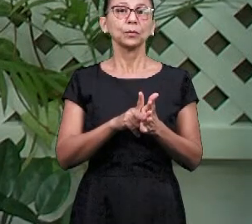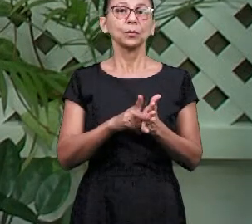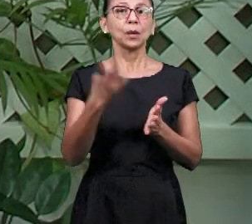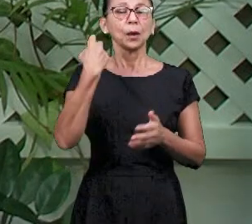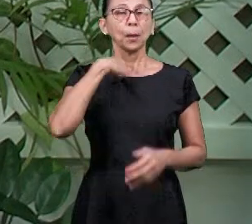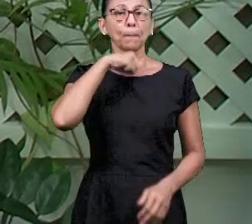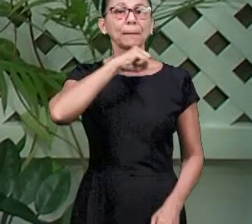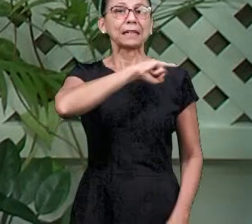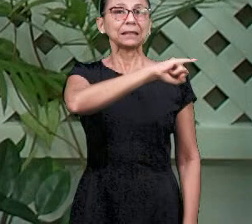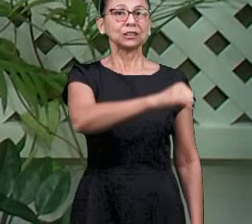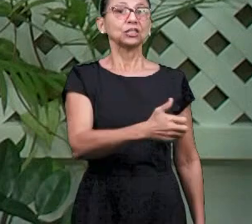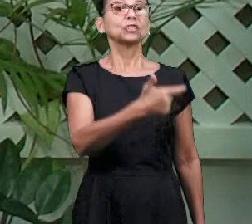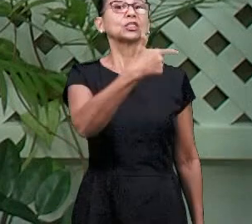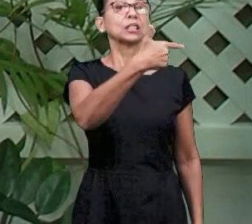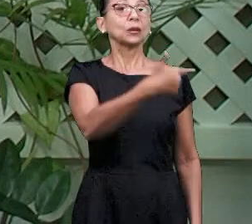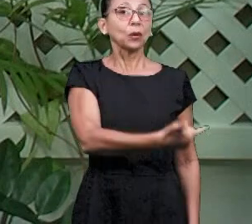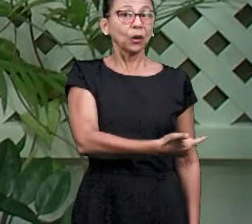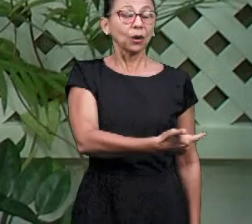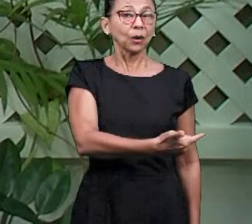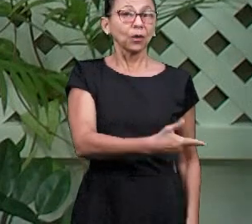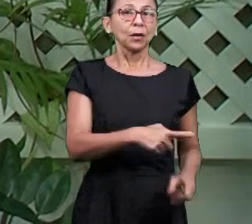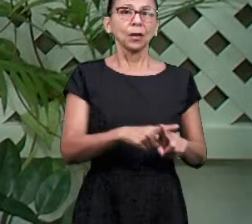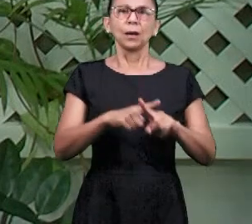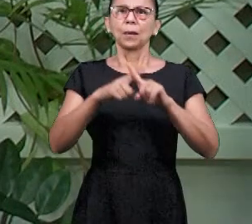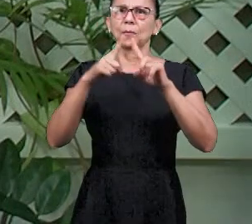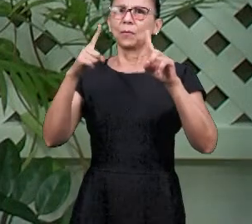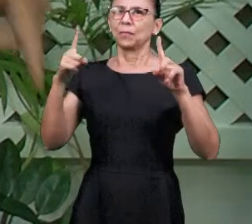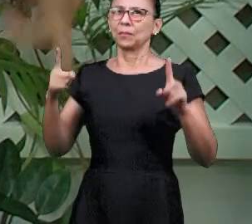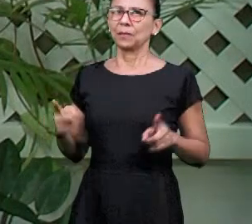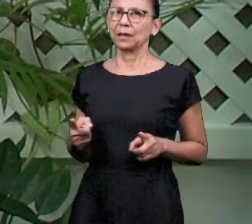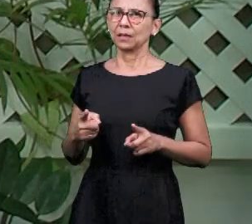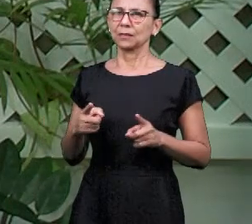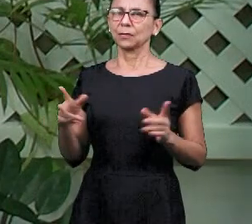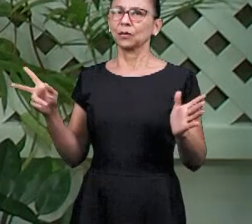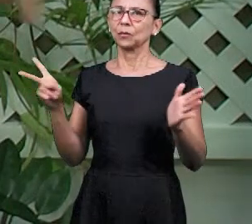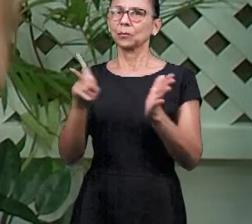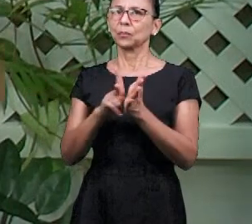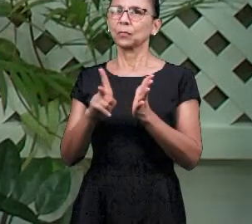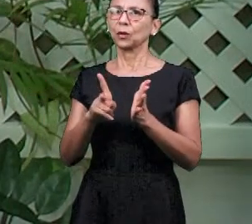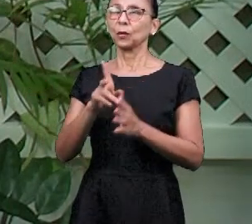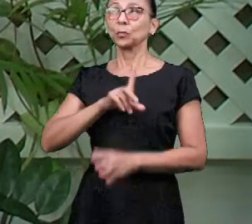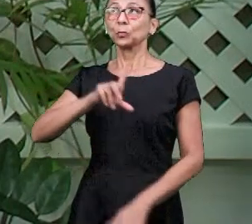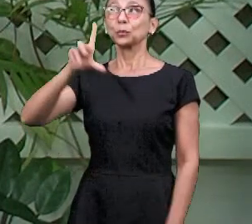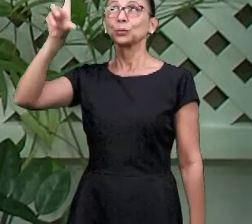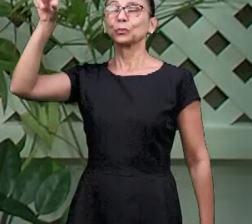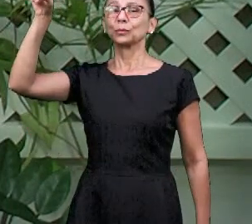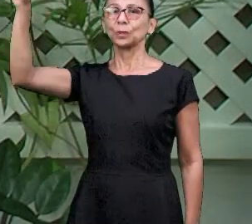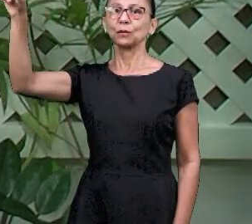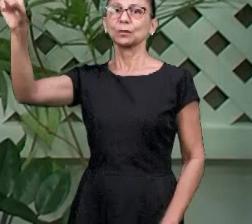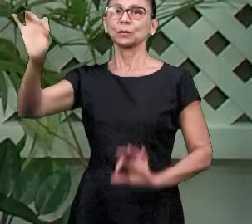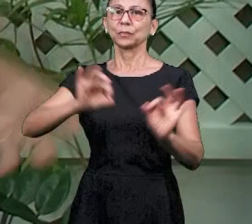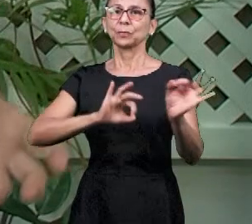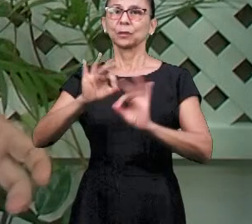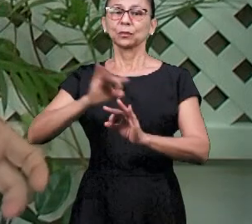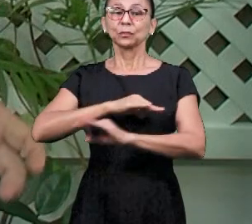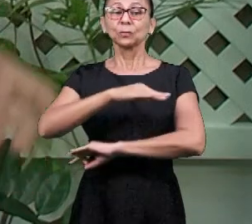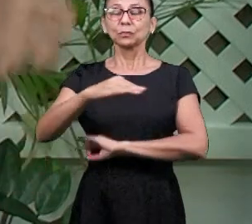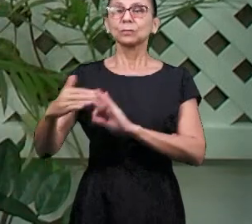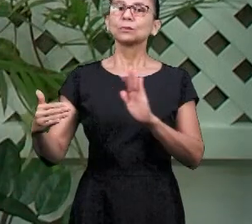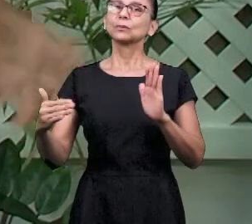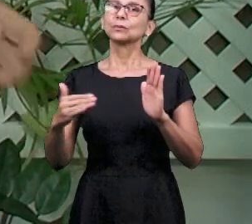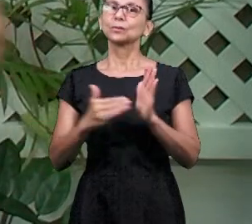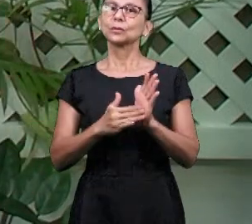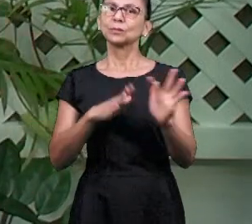à l'homme l'eau de la vie. Ah, mais le puits est profond. Jésus savait que le puits était profond.